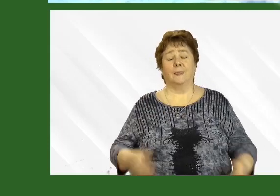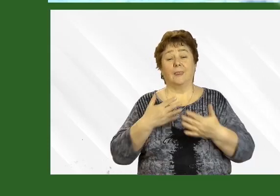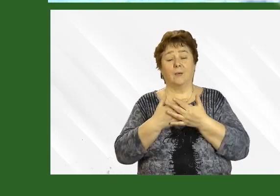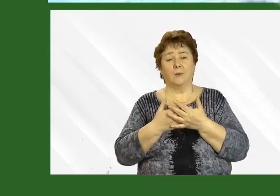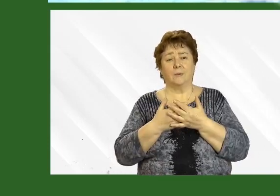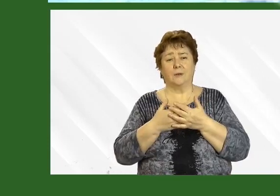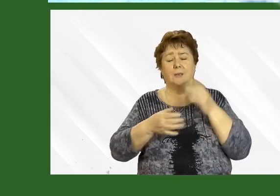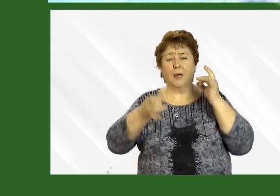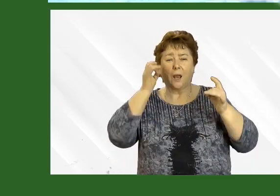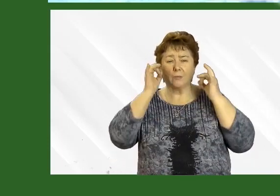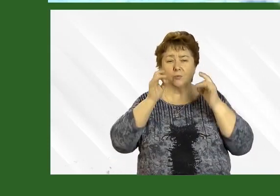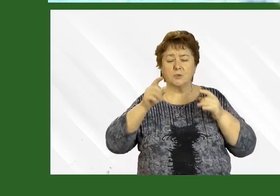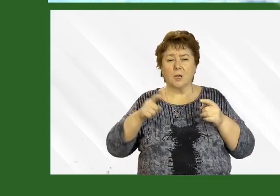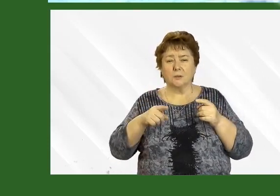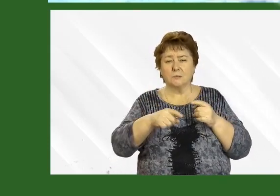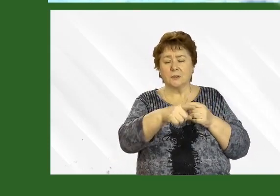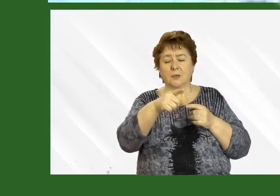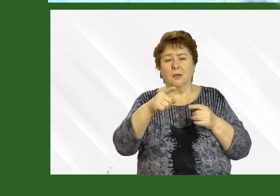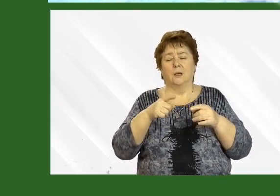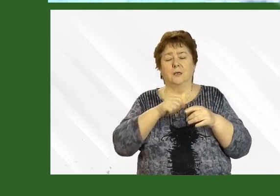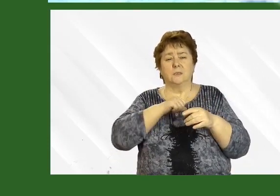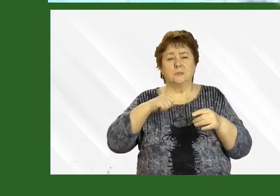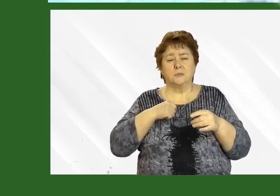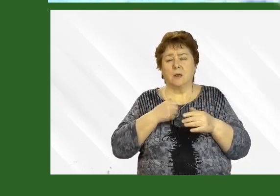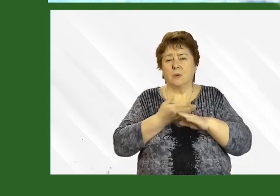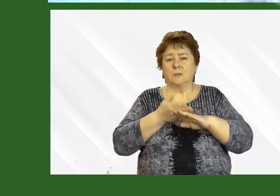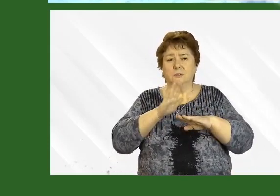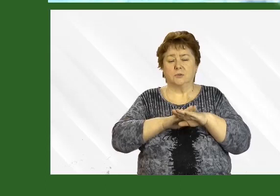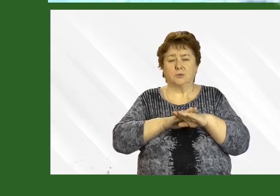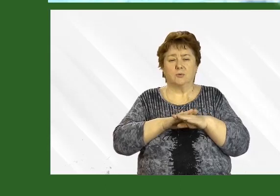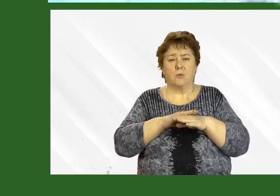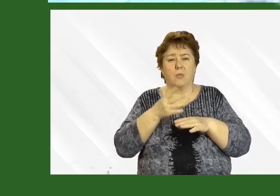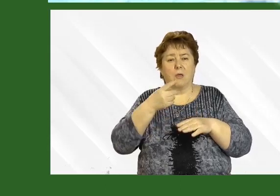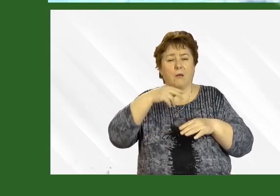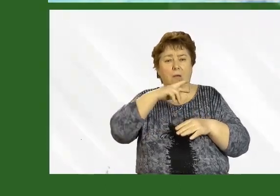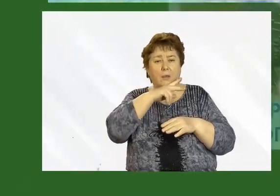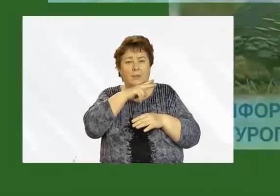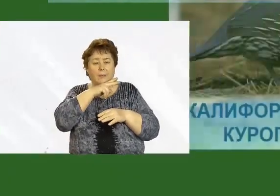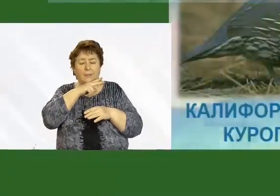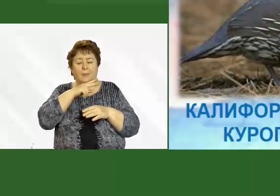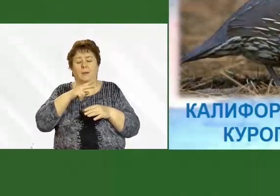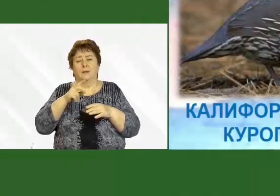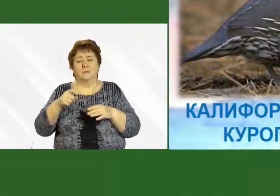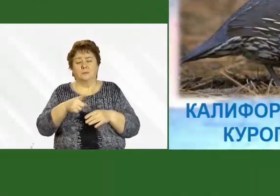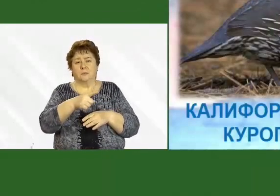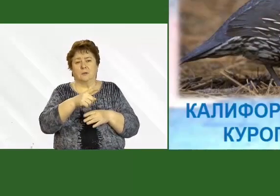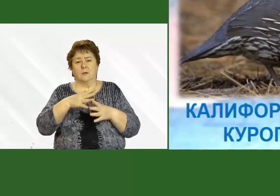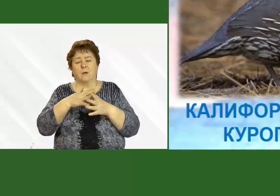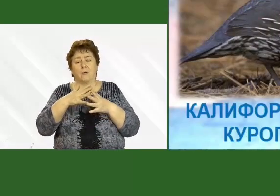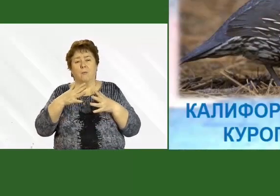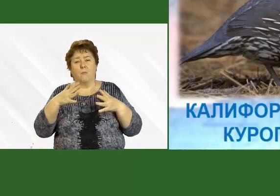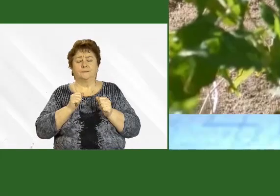например гремучая змея самая тяжелая ядовитая змея болле семи